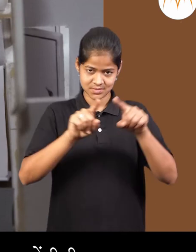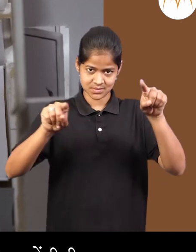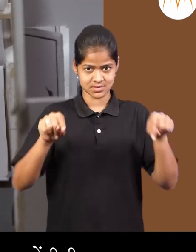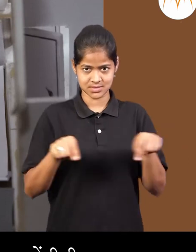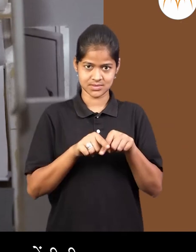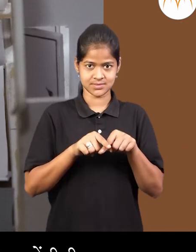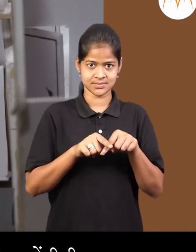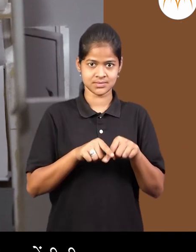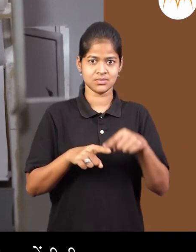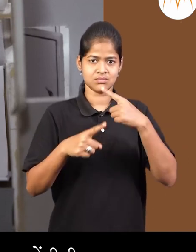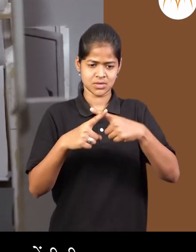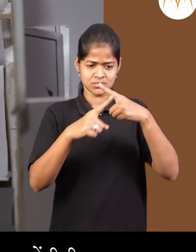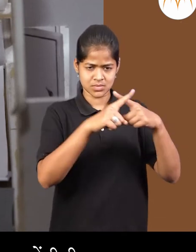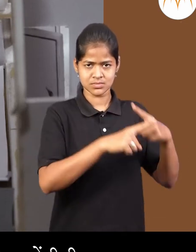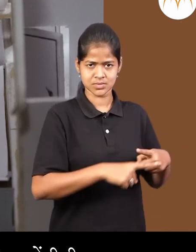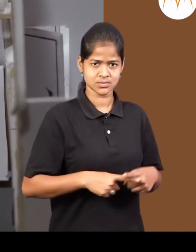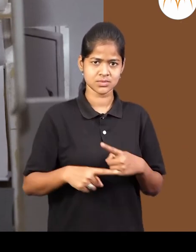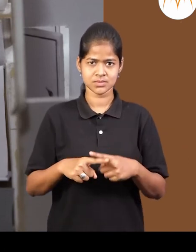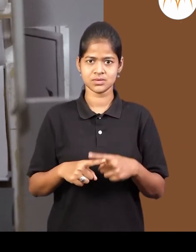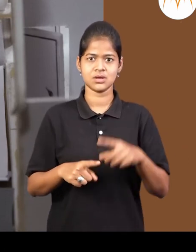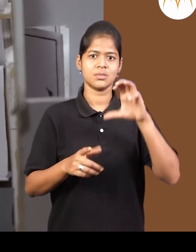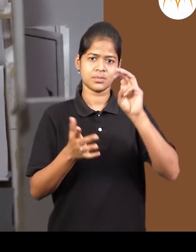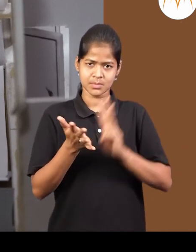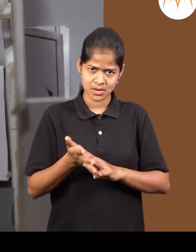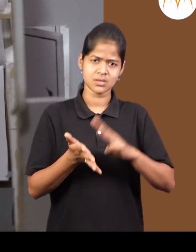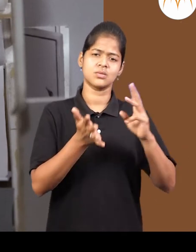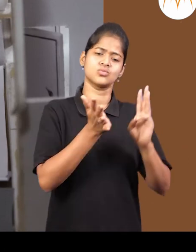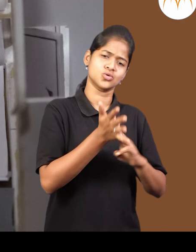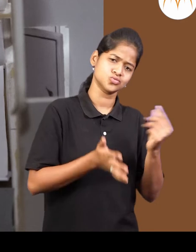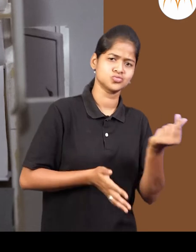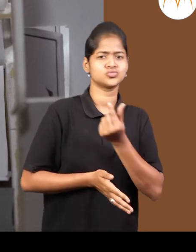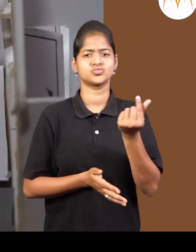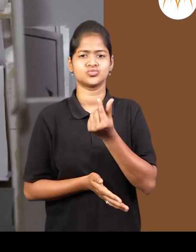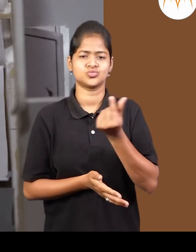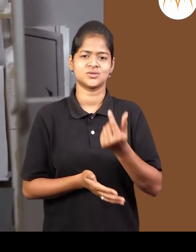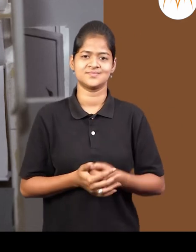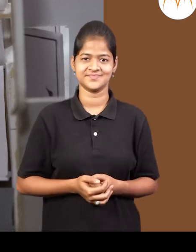चौकोनी पृष्ठभागाचे क्षेत्रफळ चौरस सेंटीमीटर किंवा चौरस मीटरमध्ये मोजतात.